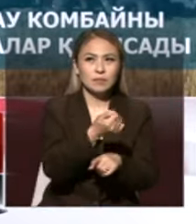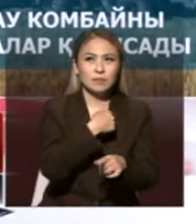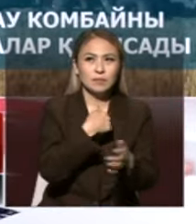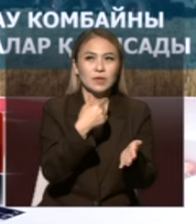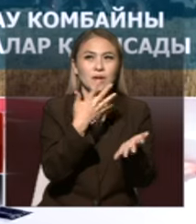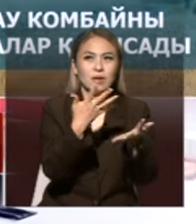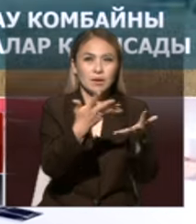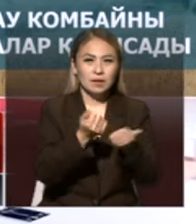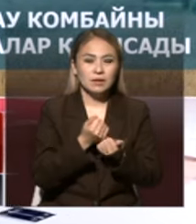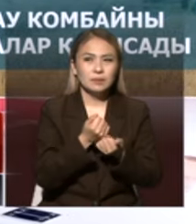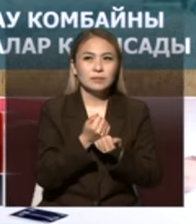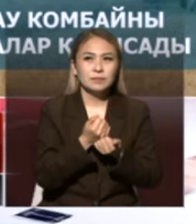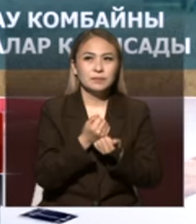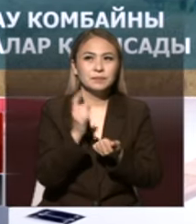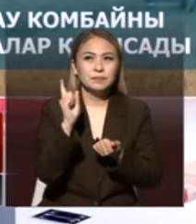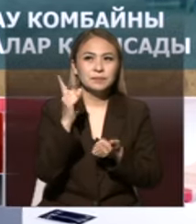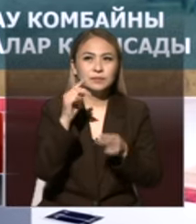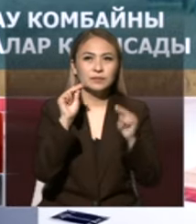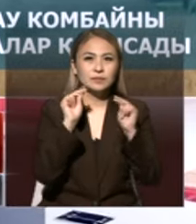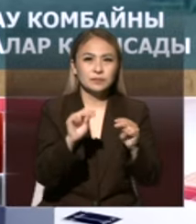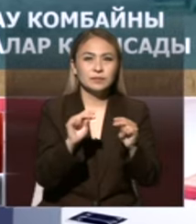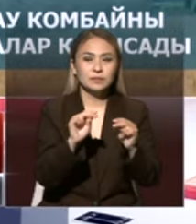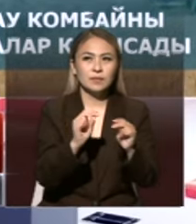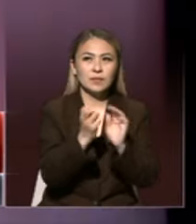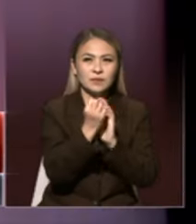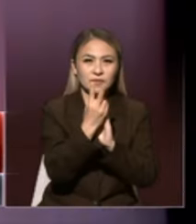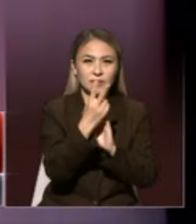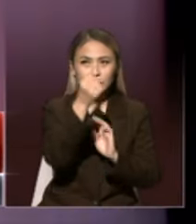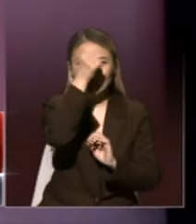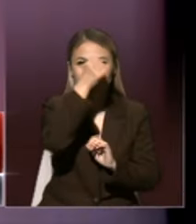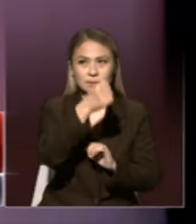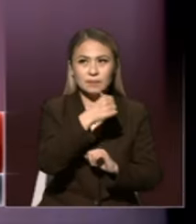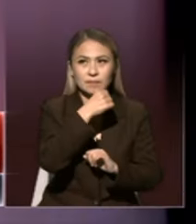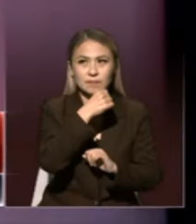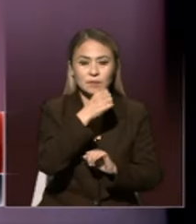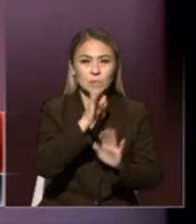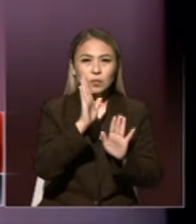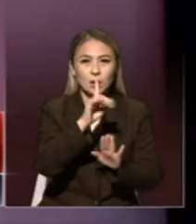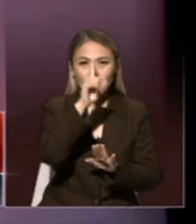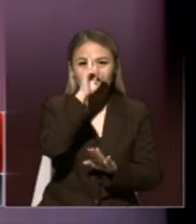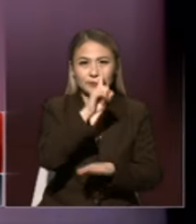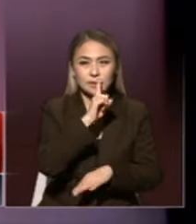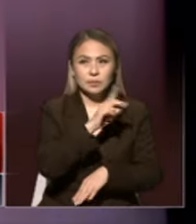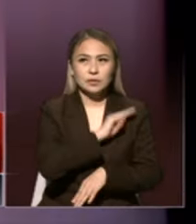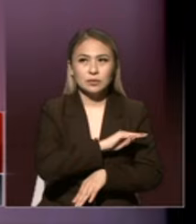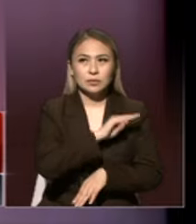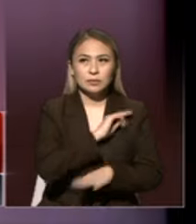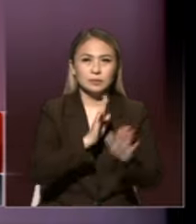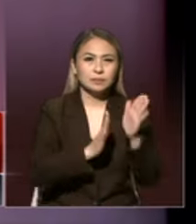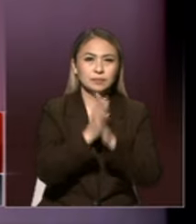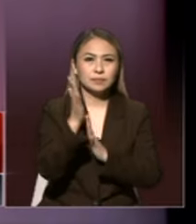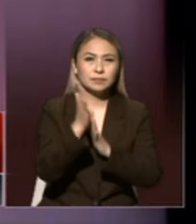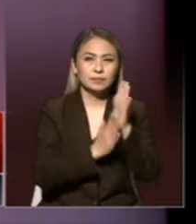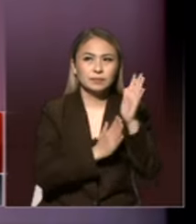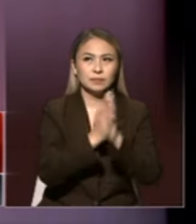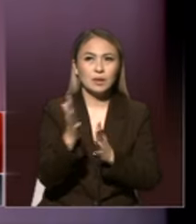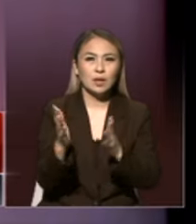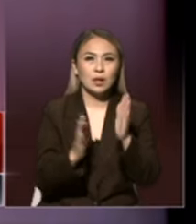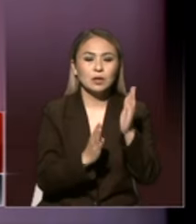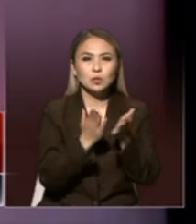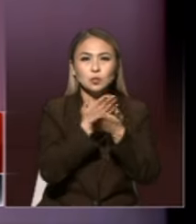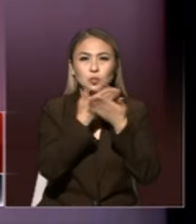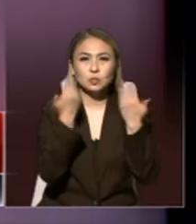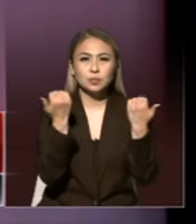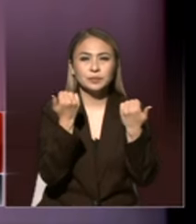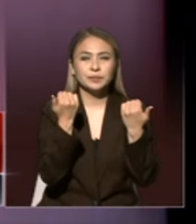дейді. Себебі шындығына келсек, 12 айда бір ай ғана жұмыс істейді. Мысалы мен әкем шөп шабады, жаңағы егіншілік жоқ.